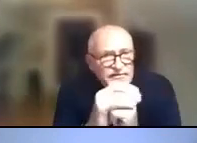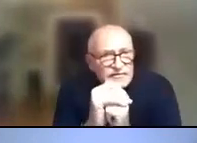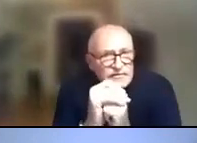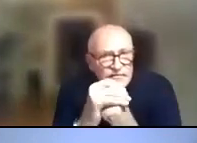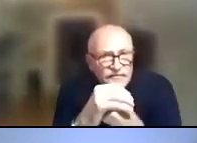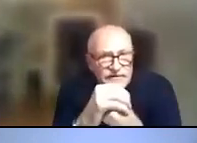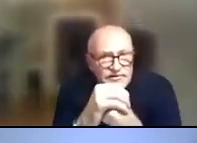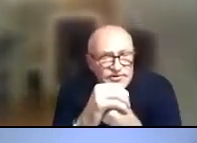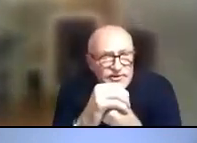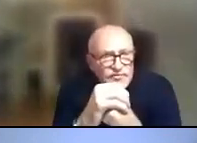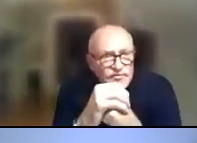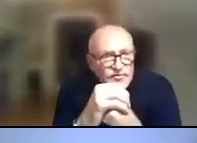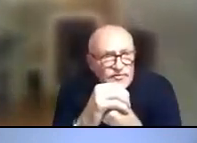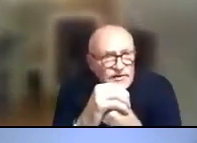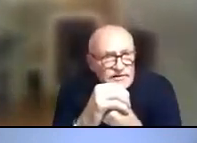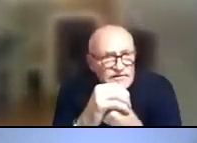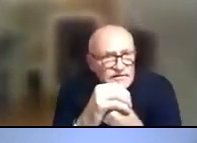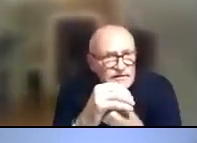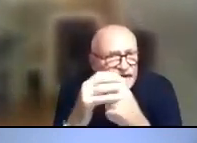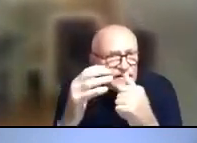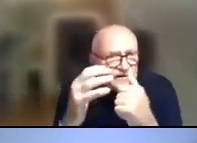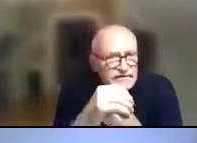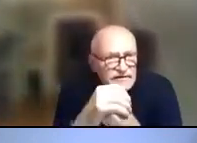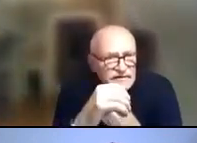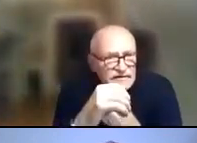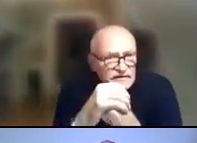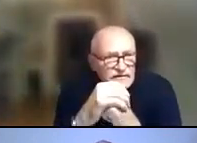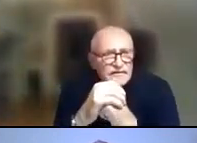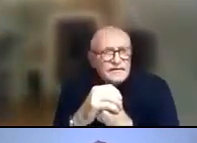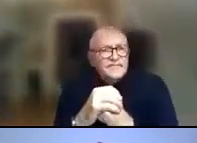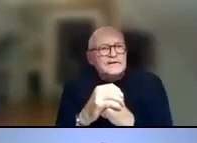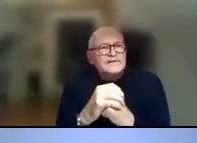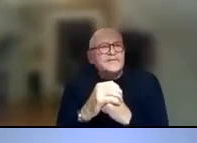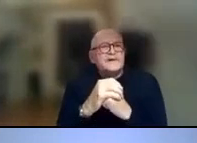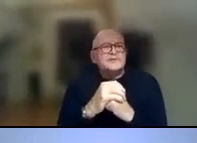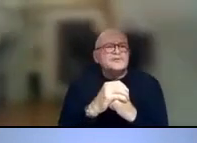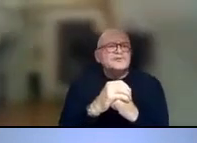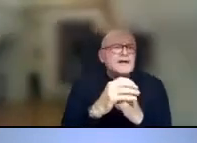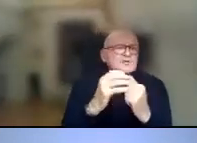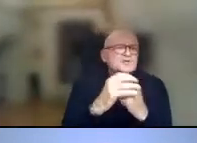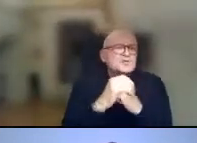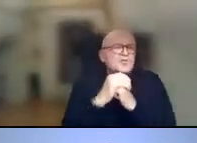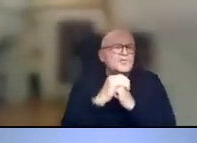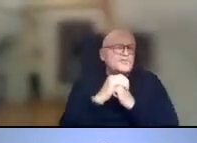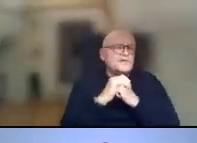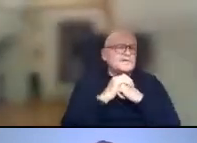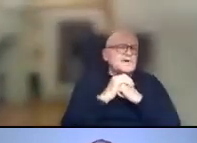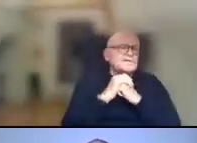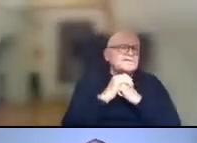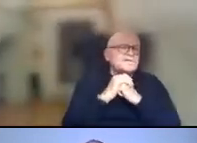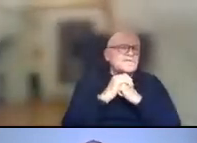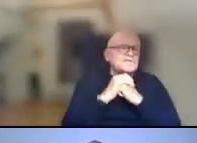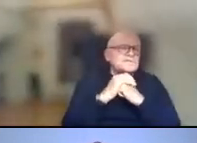immens wichtige Feststellung, dass keiner der Täter weltweit als